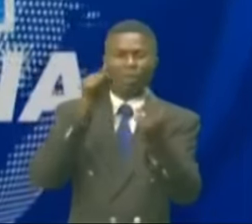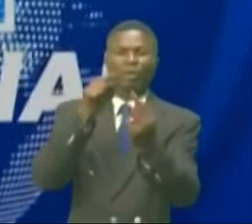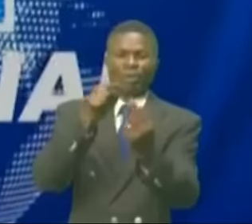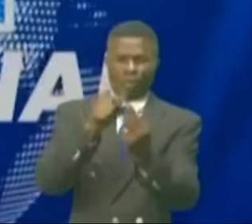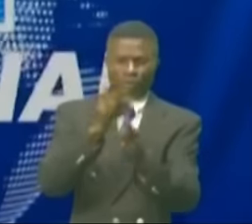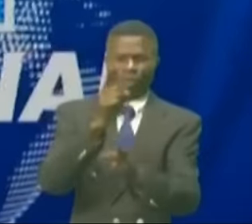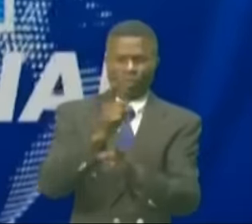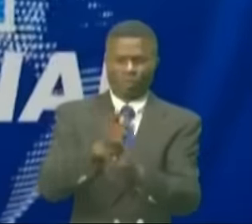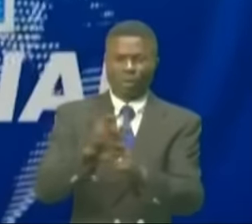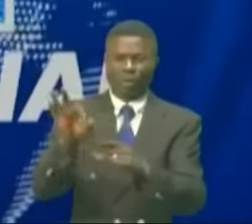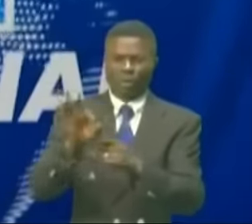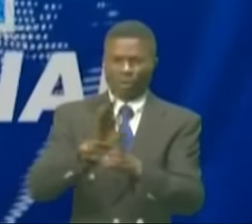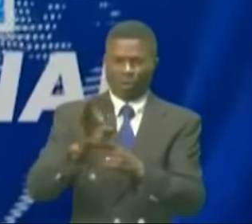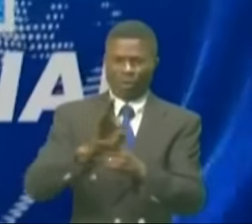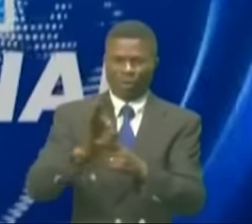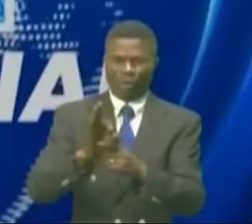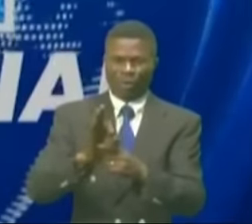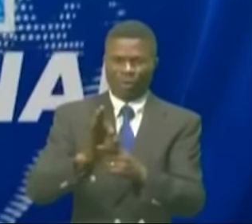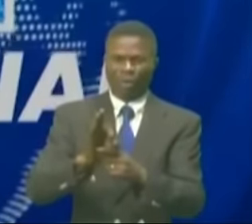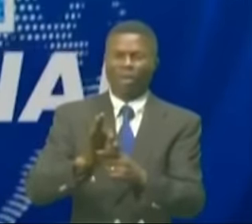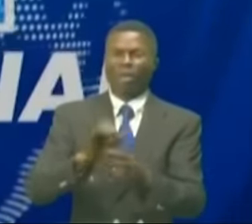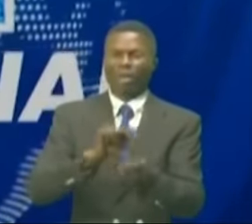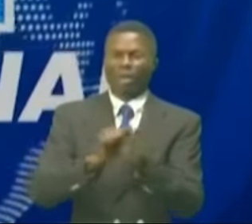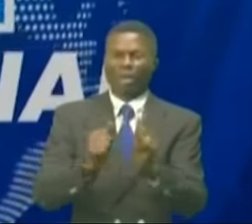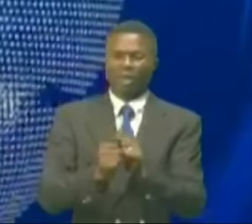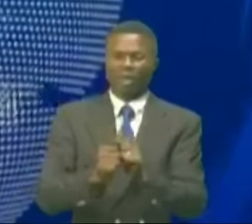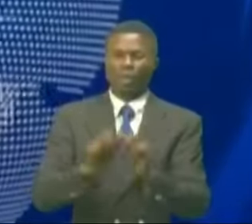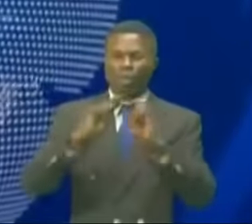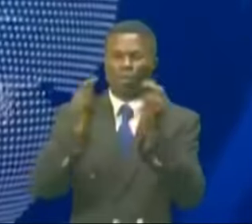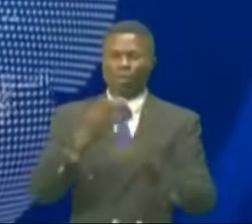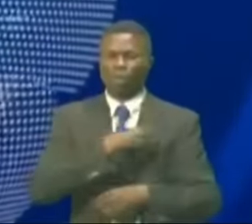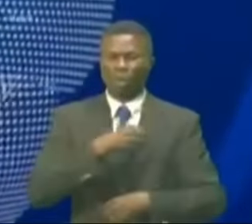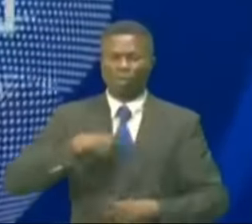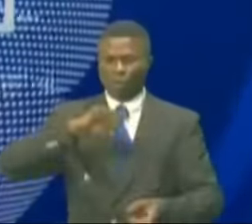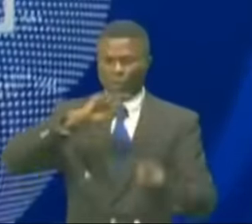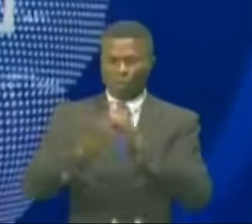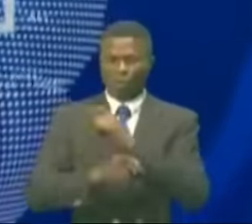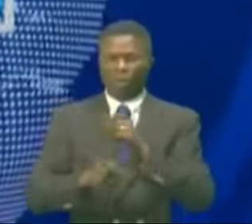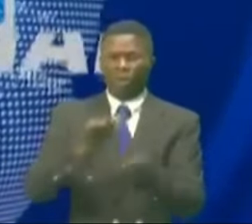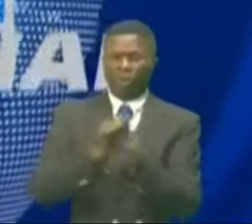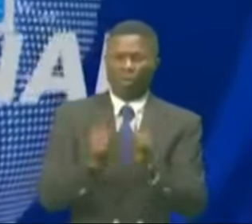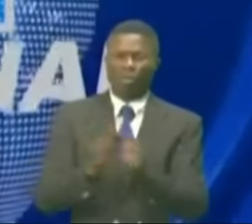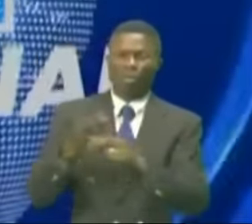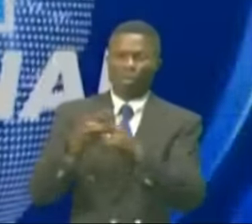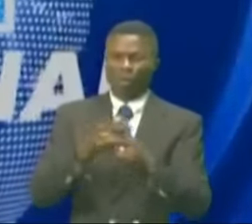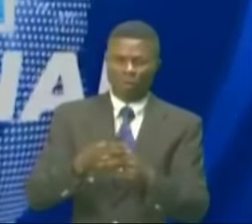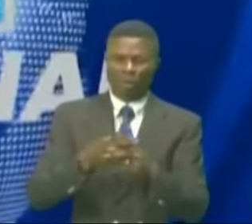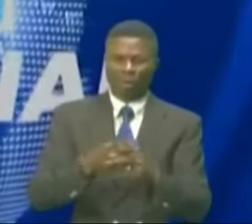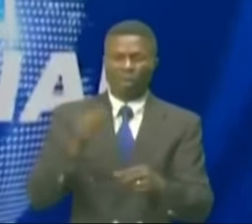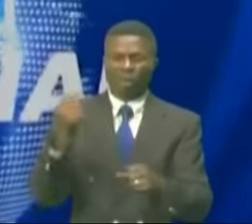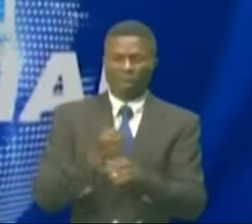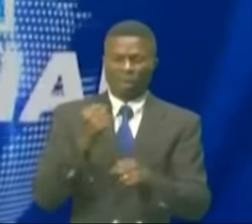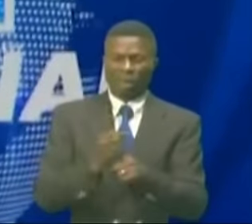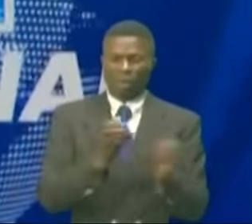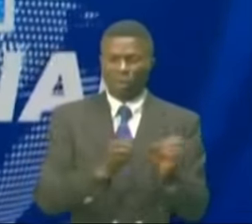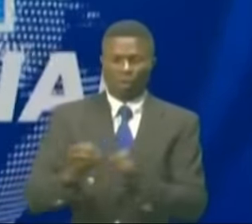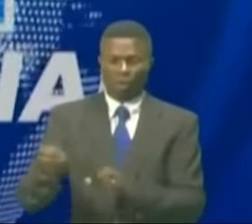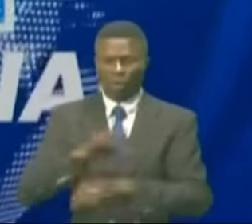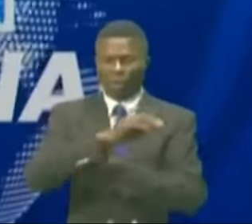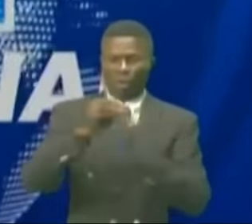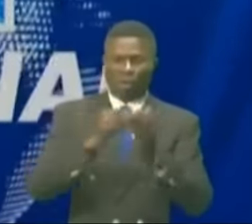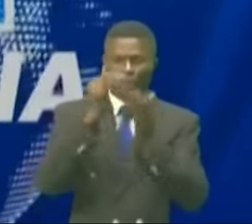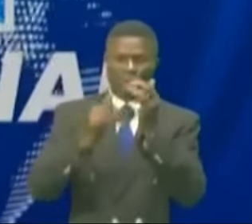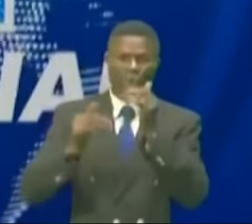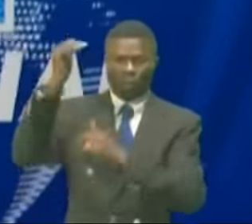de l'atelier sur le mentorat des femmes dans la réforme du secteur de la sécurité. Les travaux se tiennent au Centre